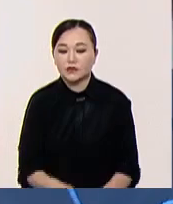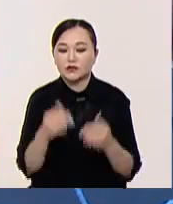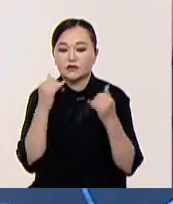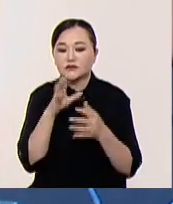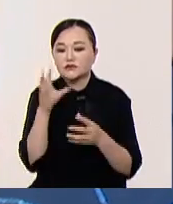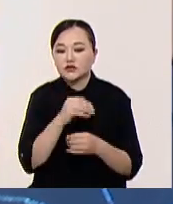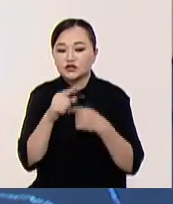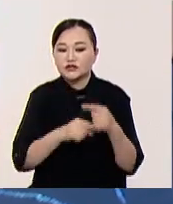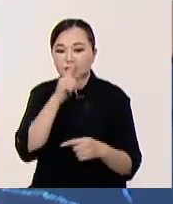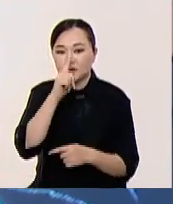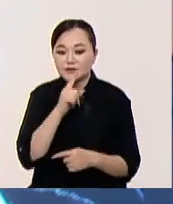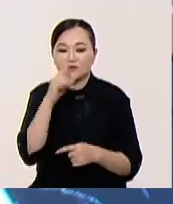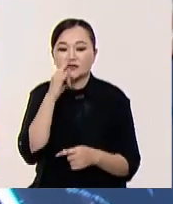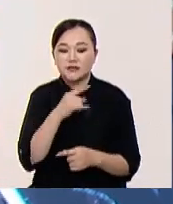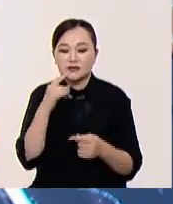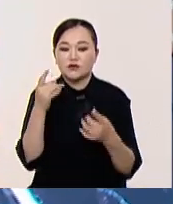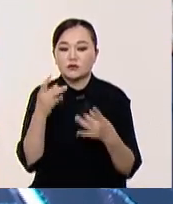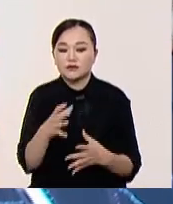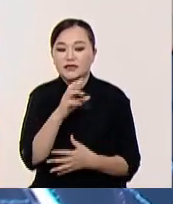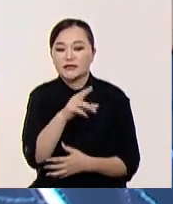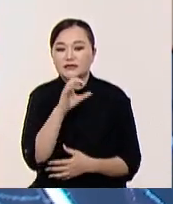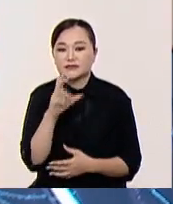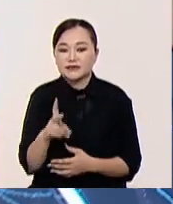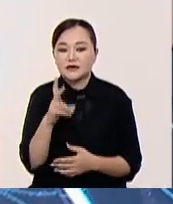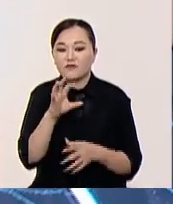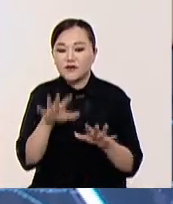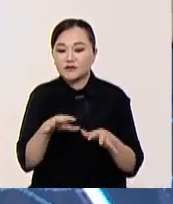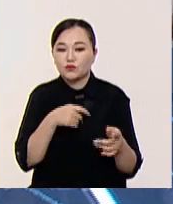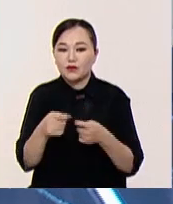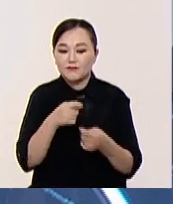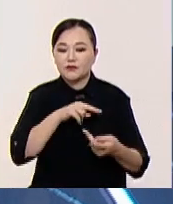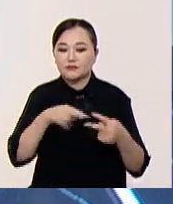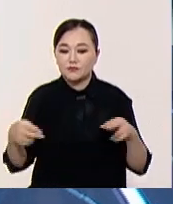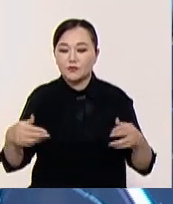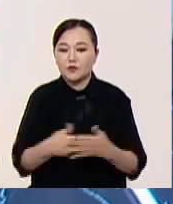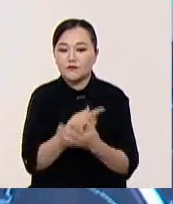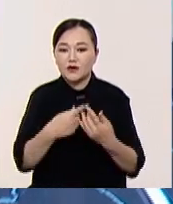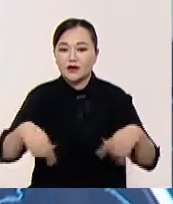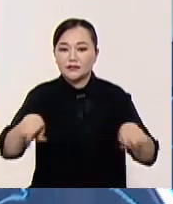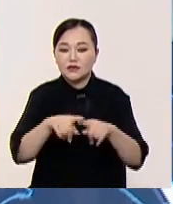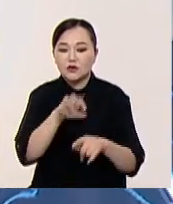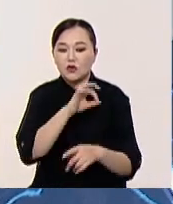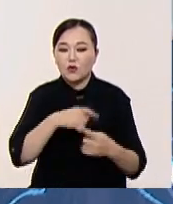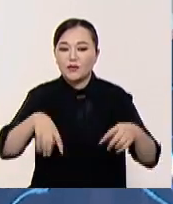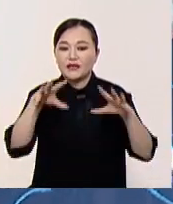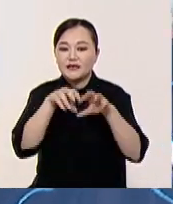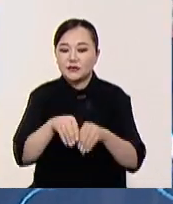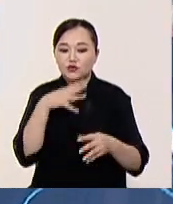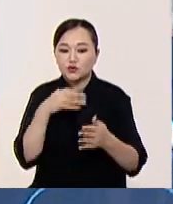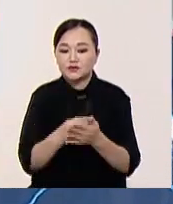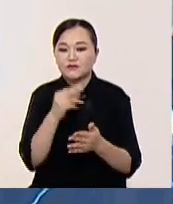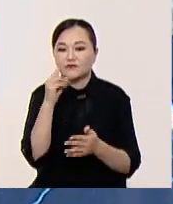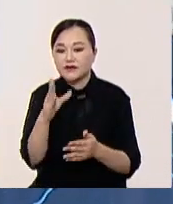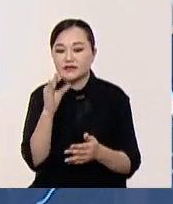Всего через месяц в Казахстане упразднят КСК. Вместо них управление перейдет новым организациям – объединением собственников квартир